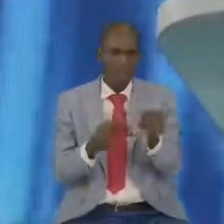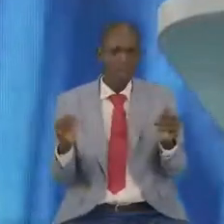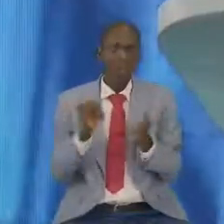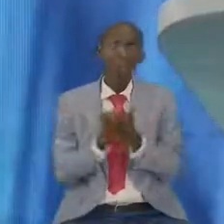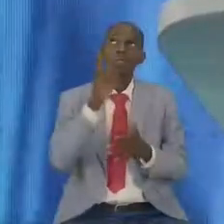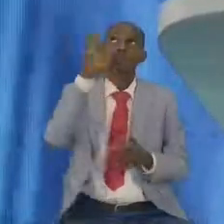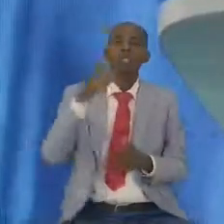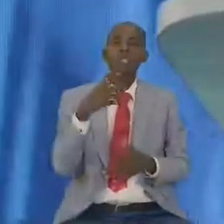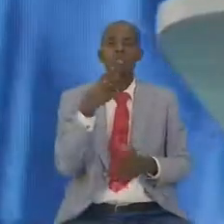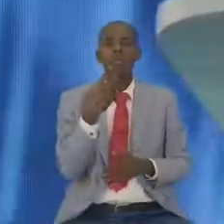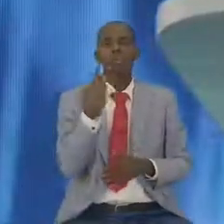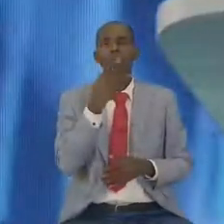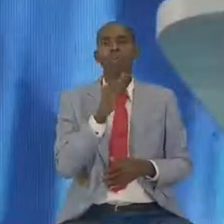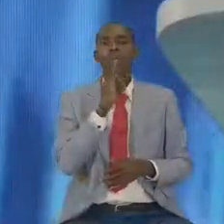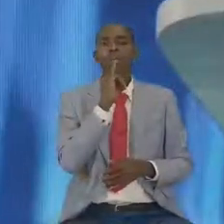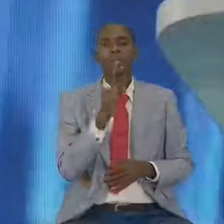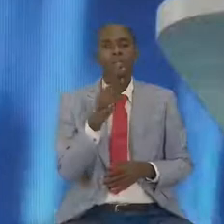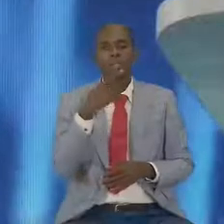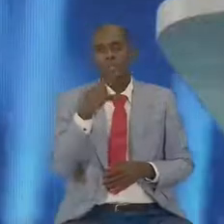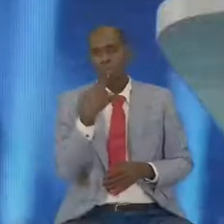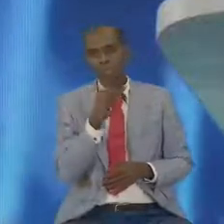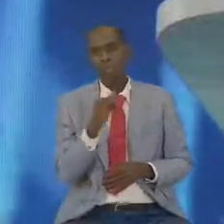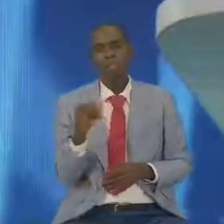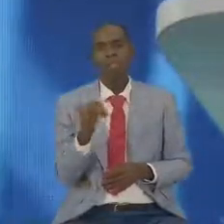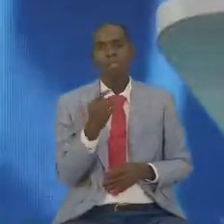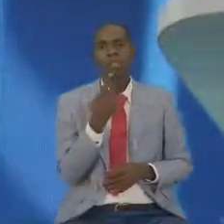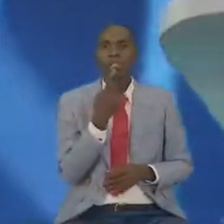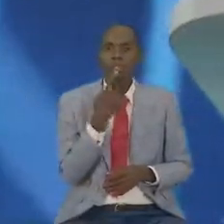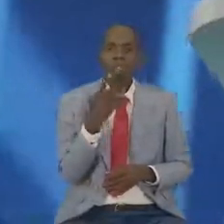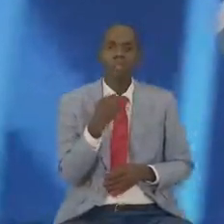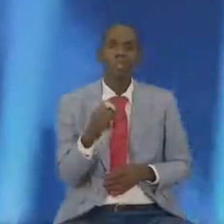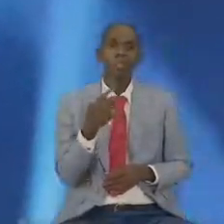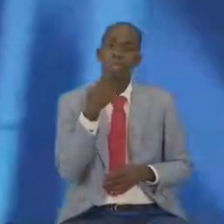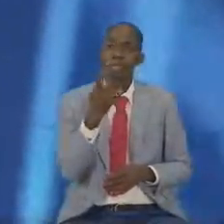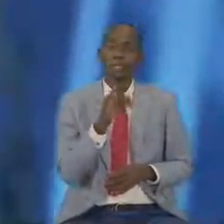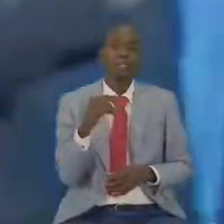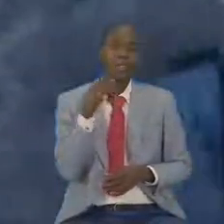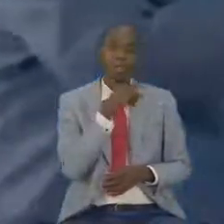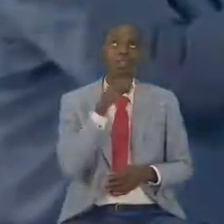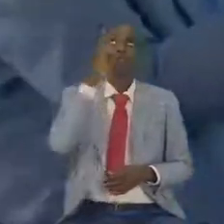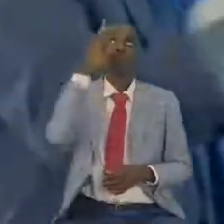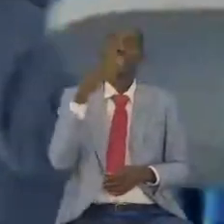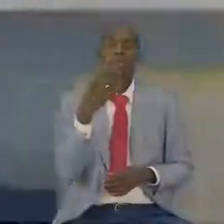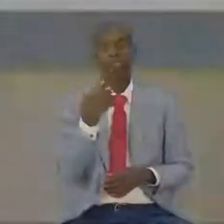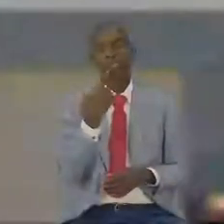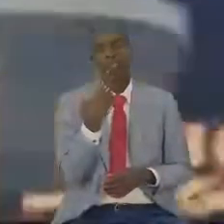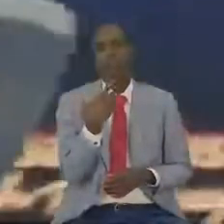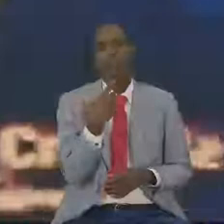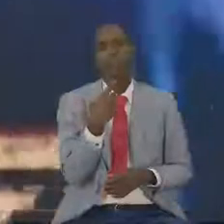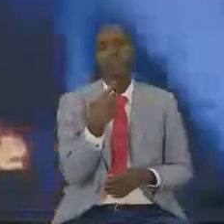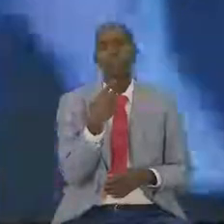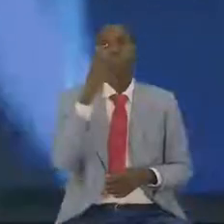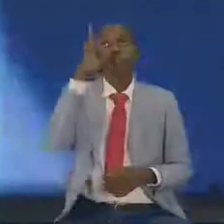déclaré. C'est un mensonge. Dieu ou toi-même, Dieu a dit que tu feras